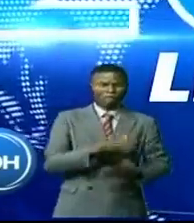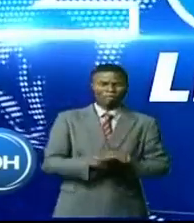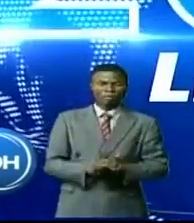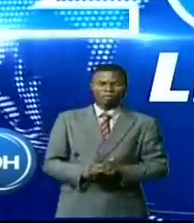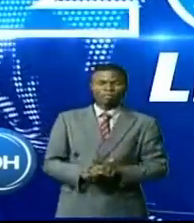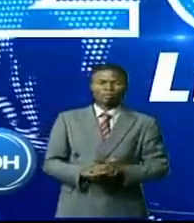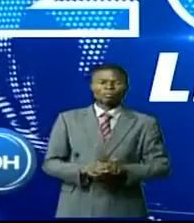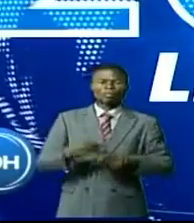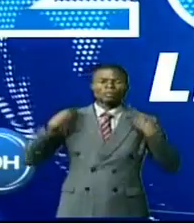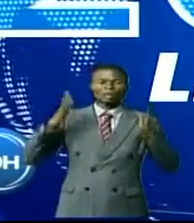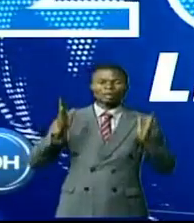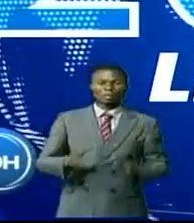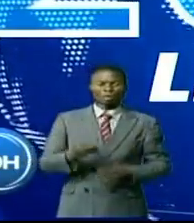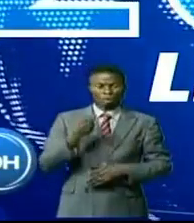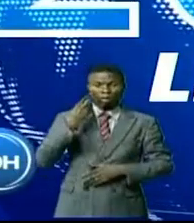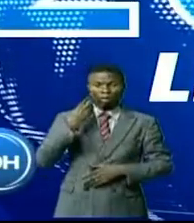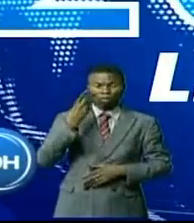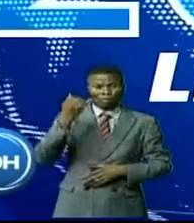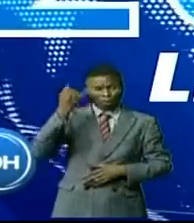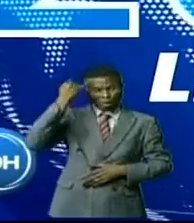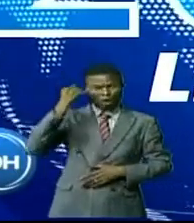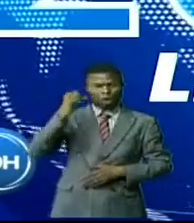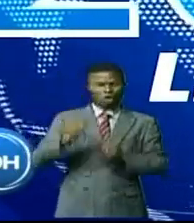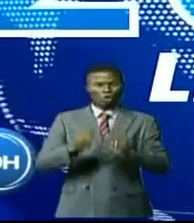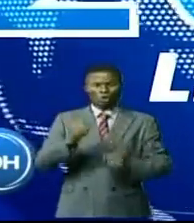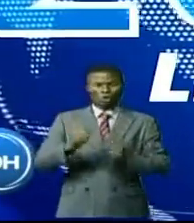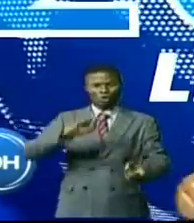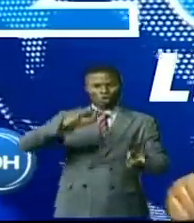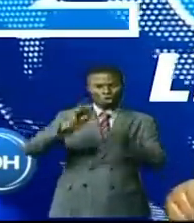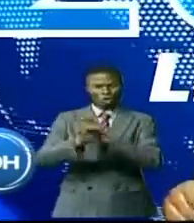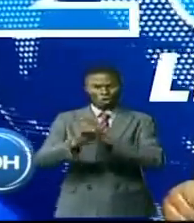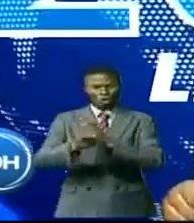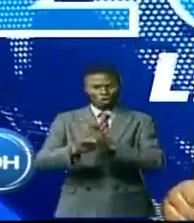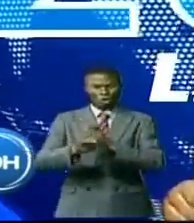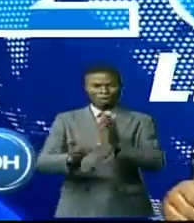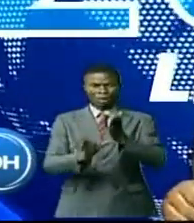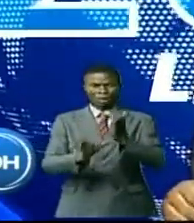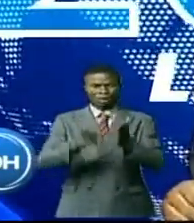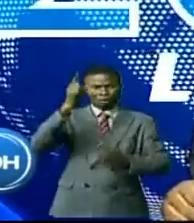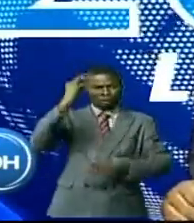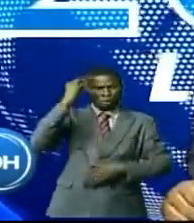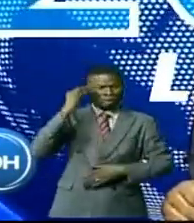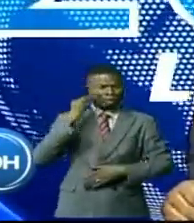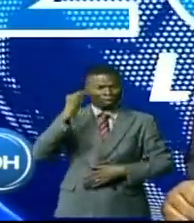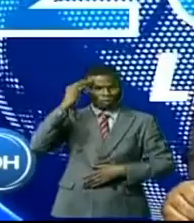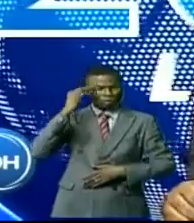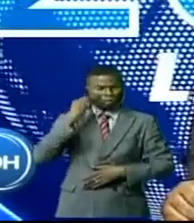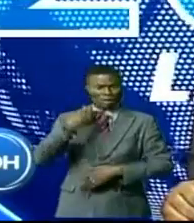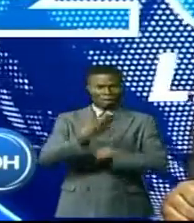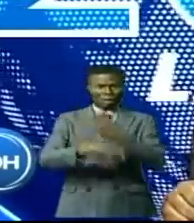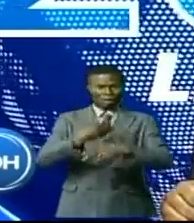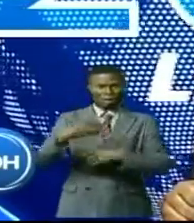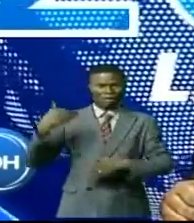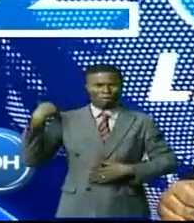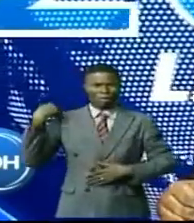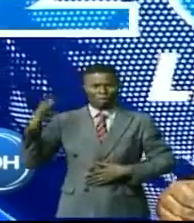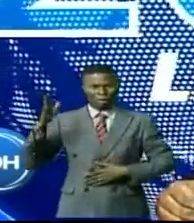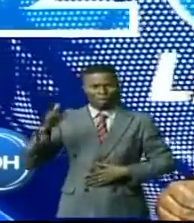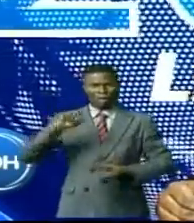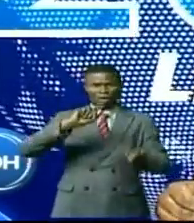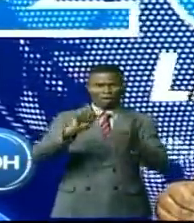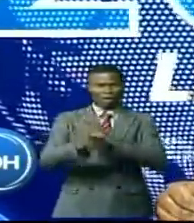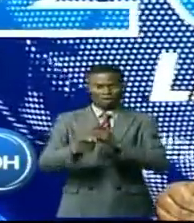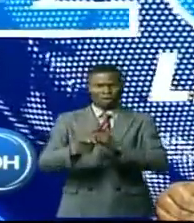d'église qualifient d'initiative courageuse les réformes engagées par le vice-premier ministre, ministre de la fonction publique, pour moderniser